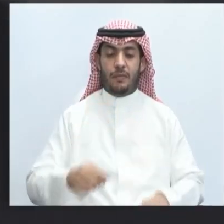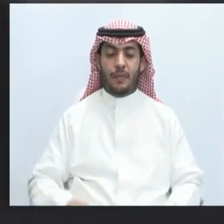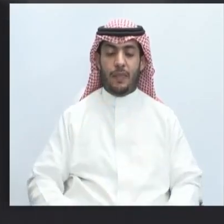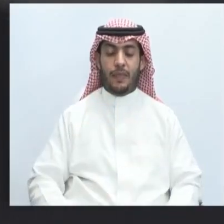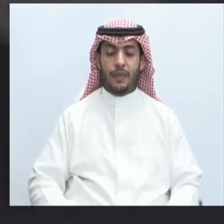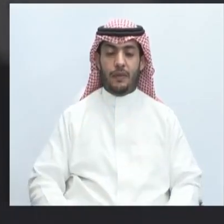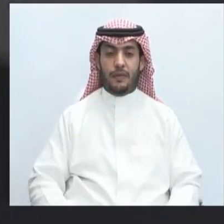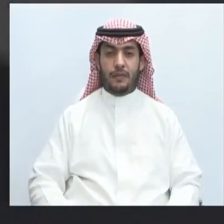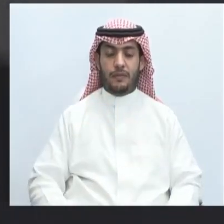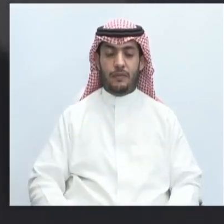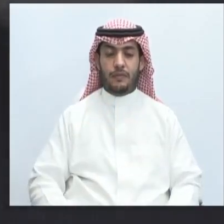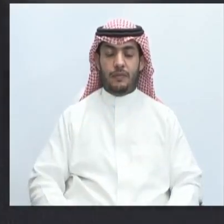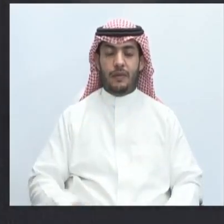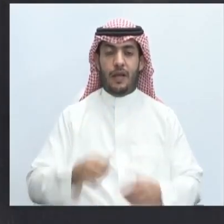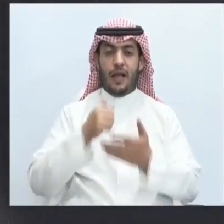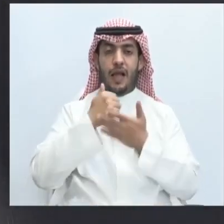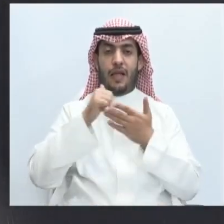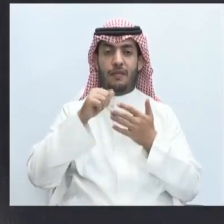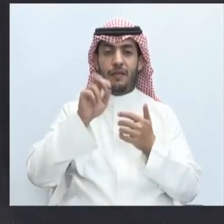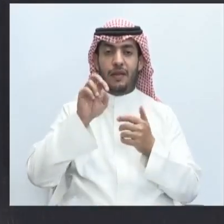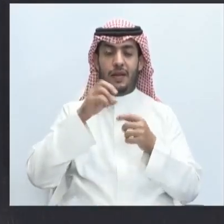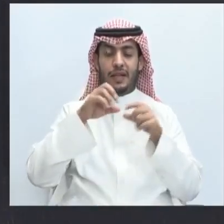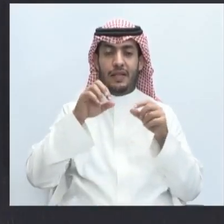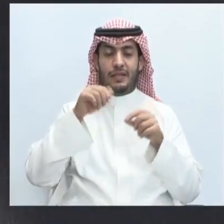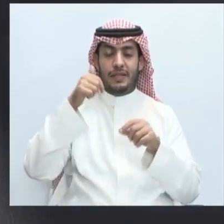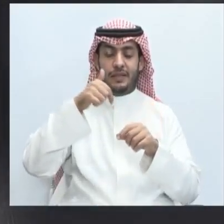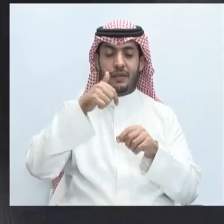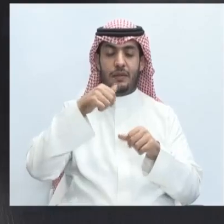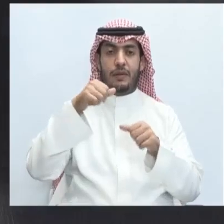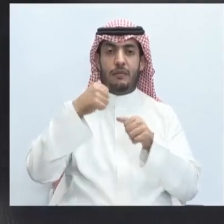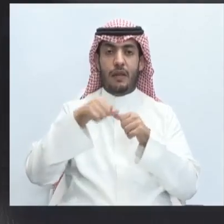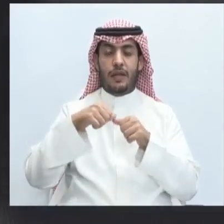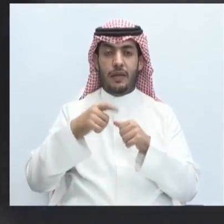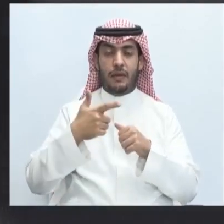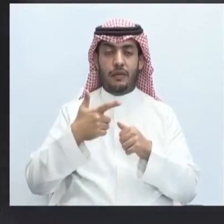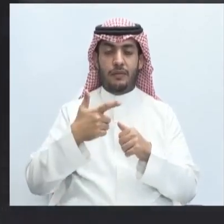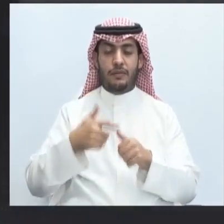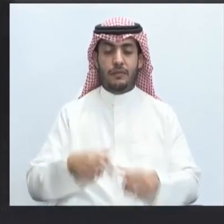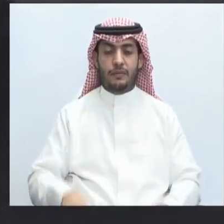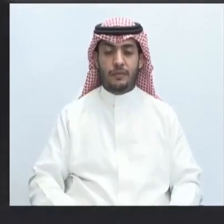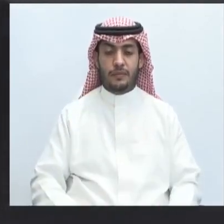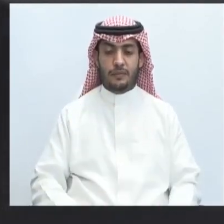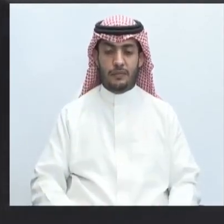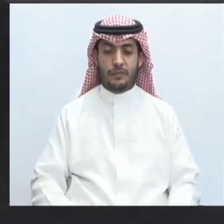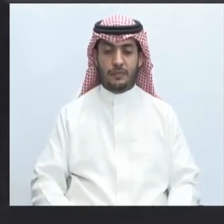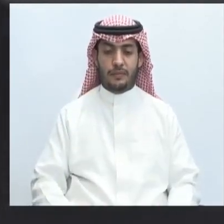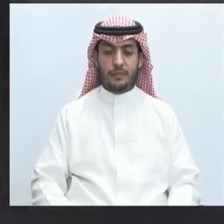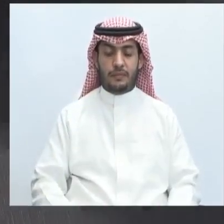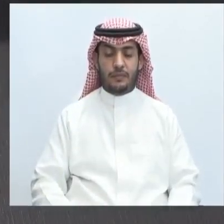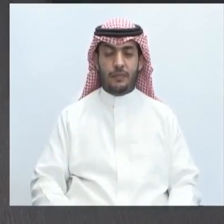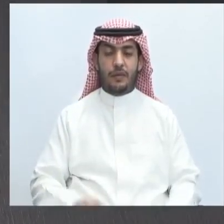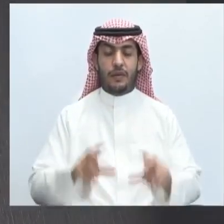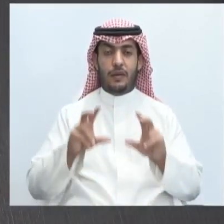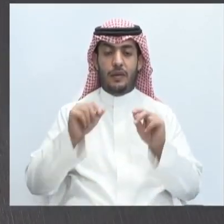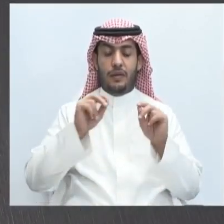ثلاثه اربعه قمنا بحذف اربع قطع من الاسداس كم يتبقى لدينا هنا قطعه واحده وهي التي